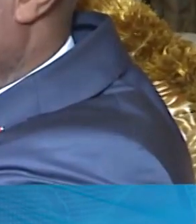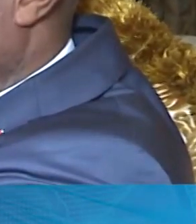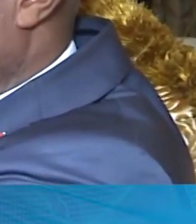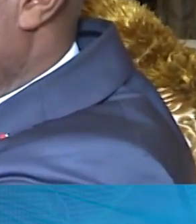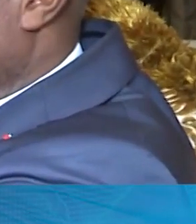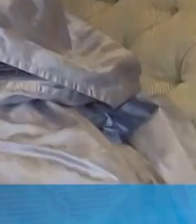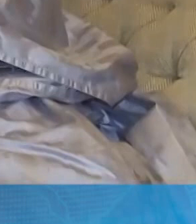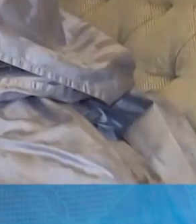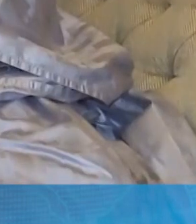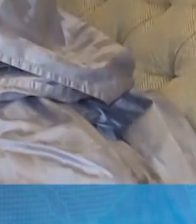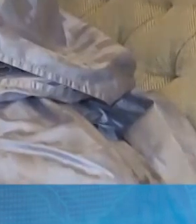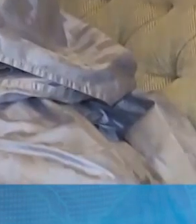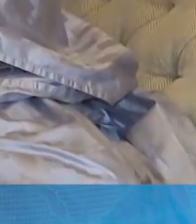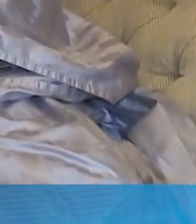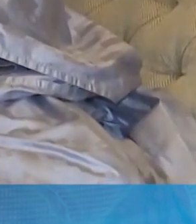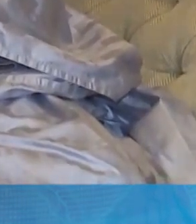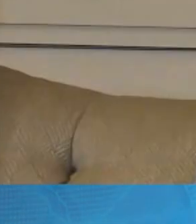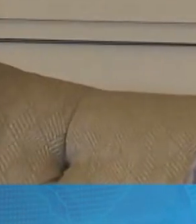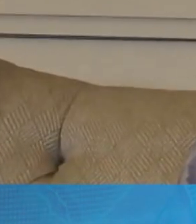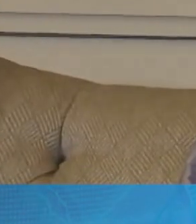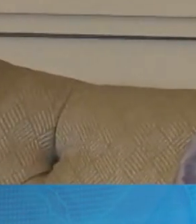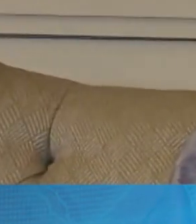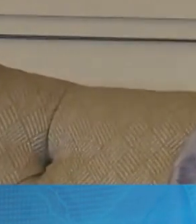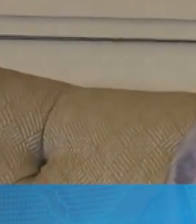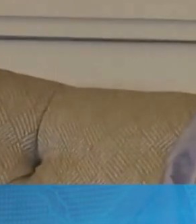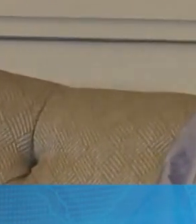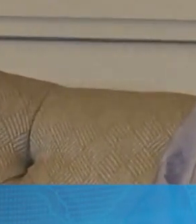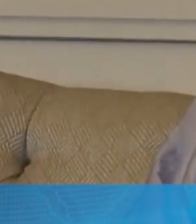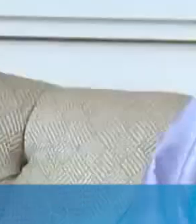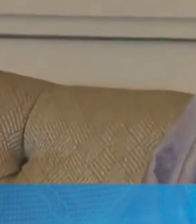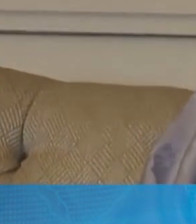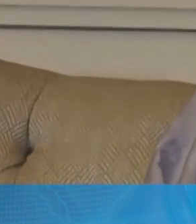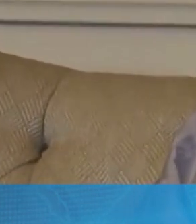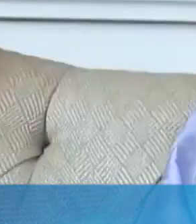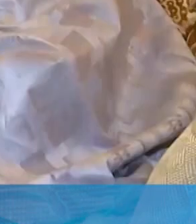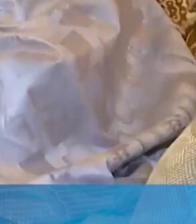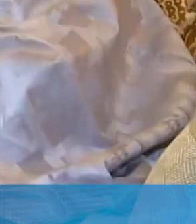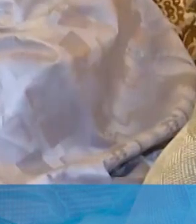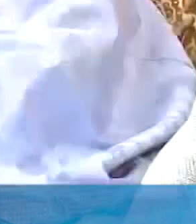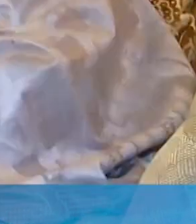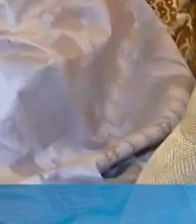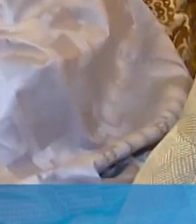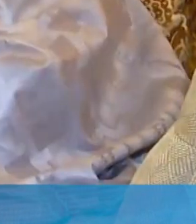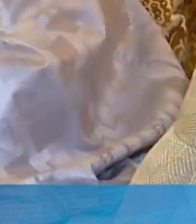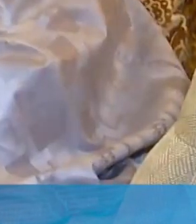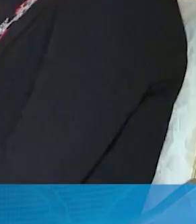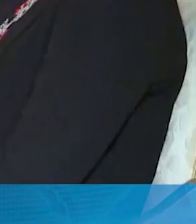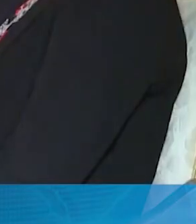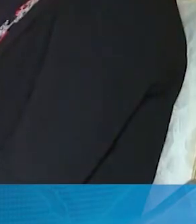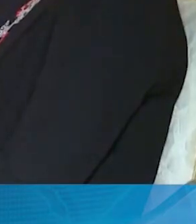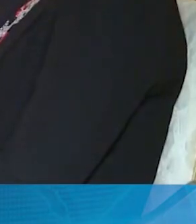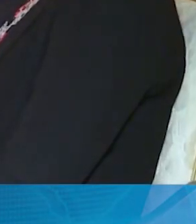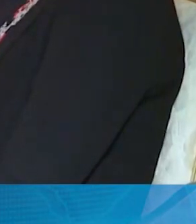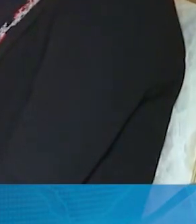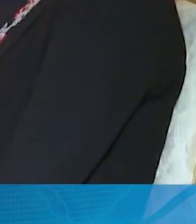session de l'Assemblée générale des Nations Unies. Et en marge de cette rencontre, le chef de l'État ivoirien a échangé hier avec le maire